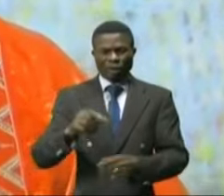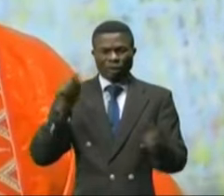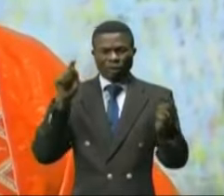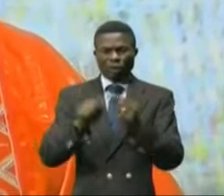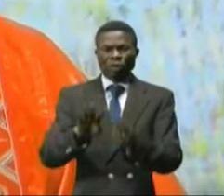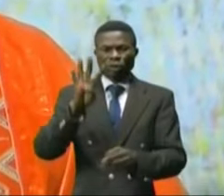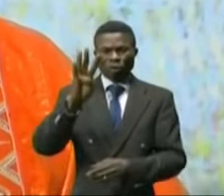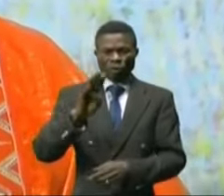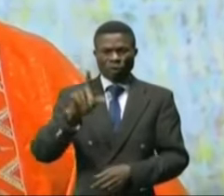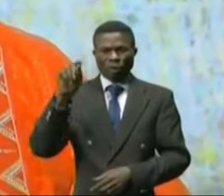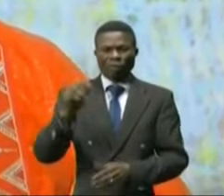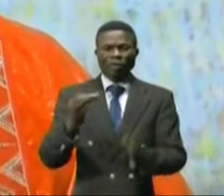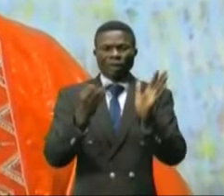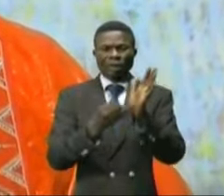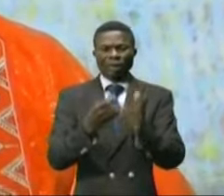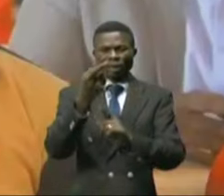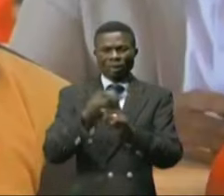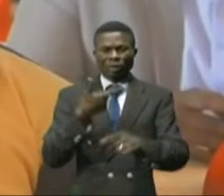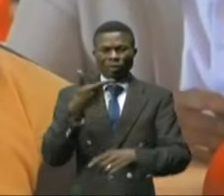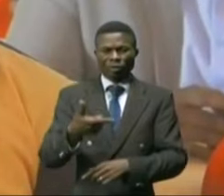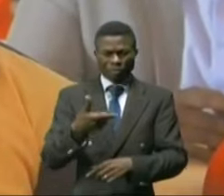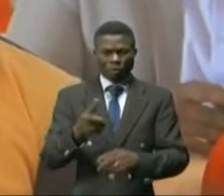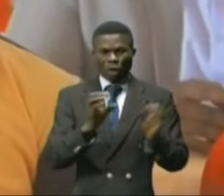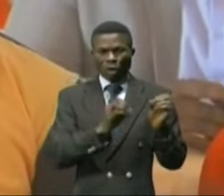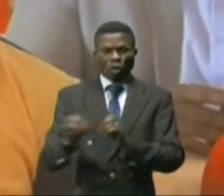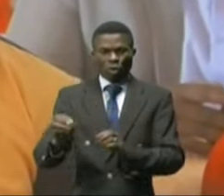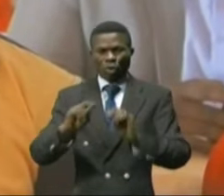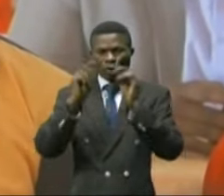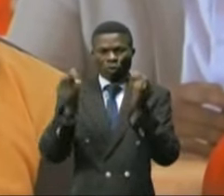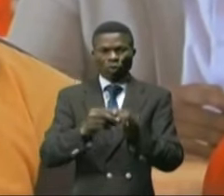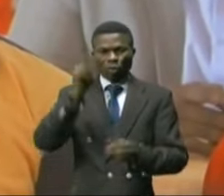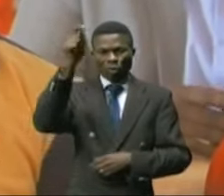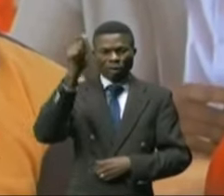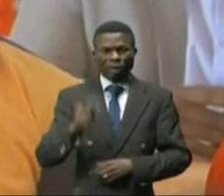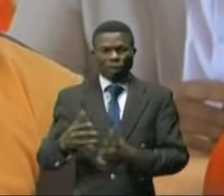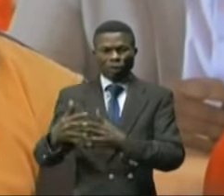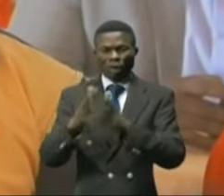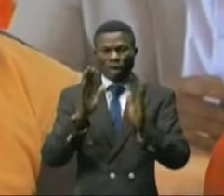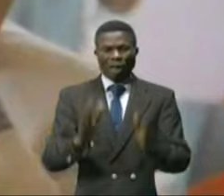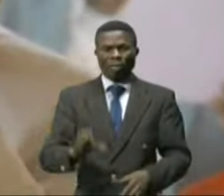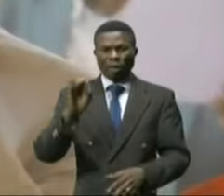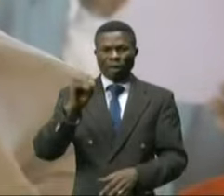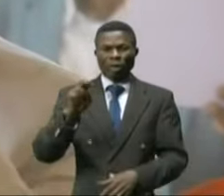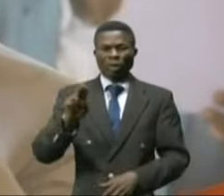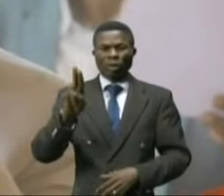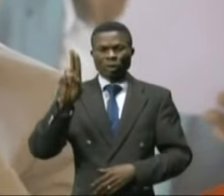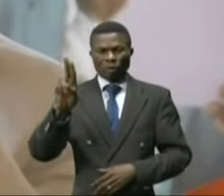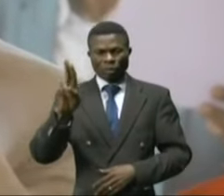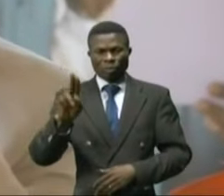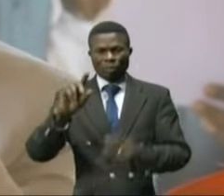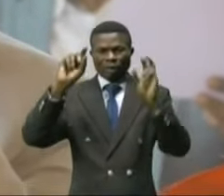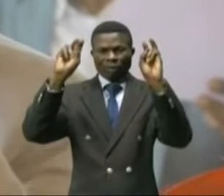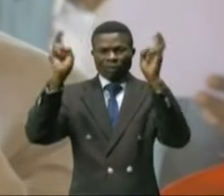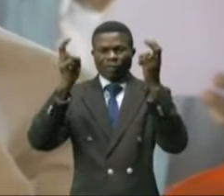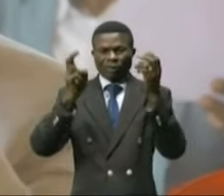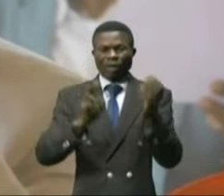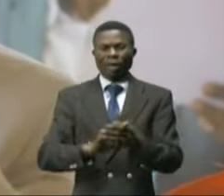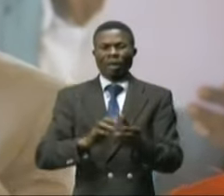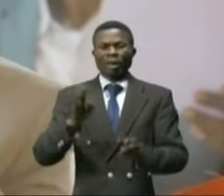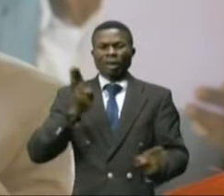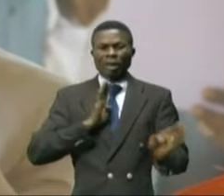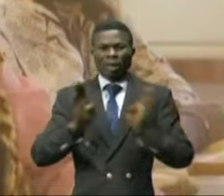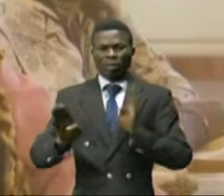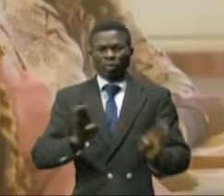a été organisé par la MONUSCO sous l'égide du gouvernement provincial en ville de Bougna où ont pris part le chef